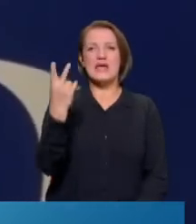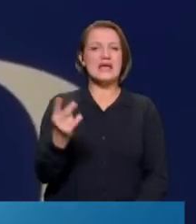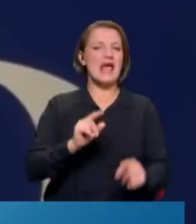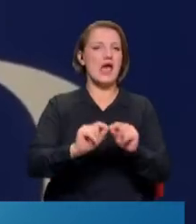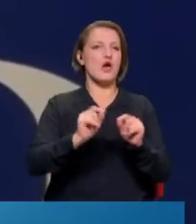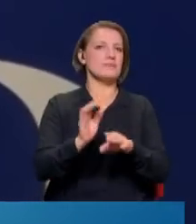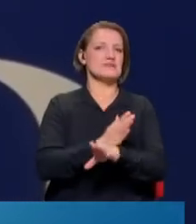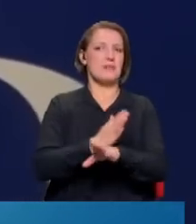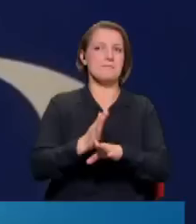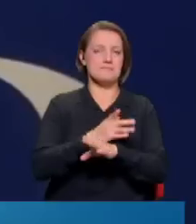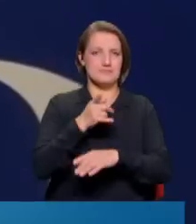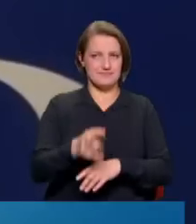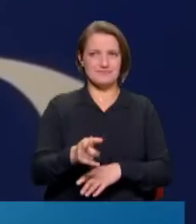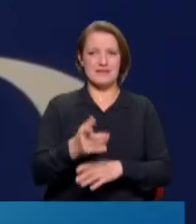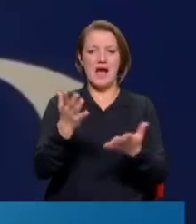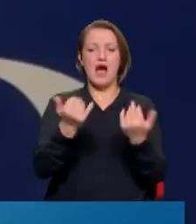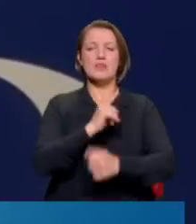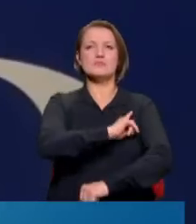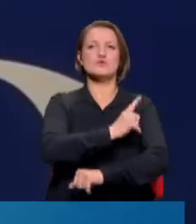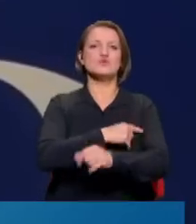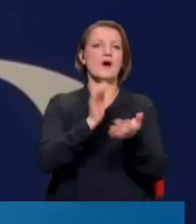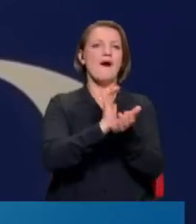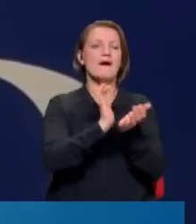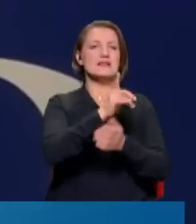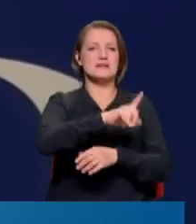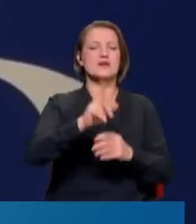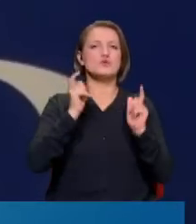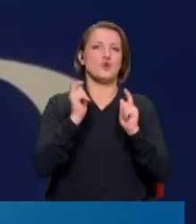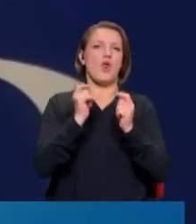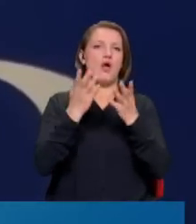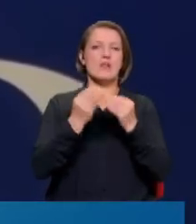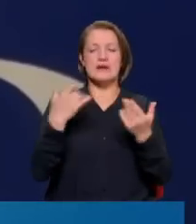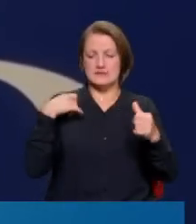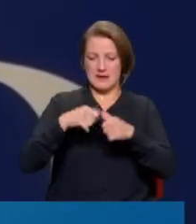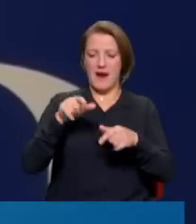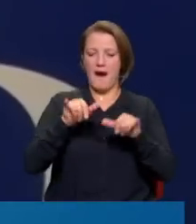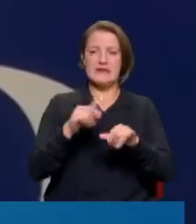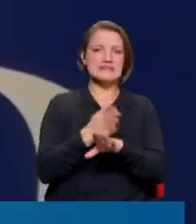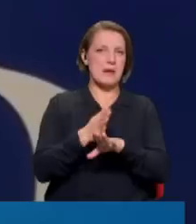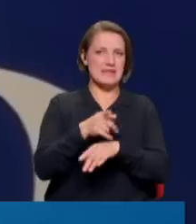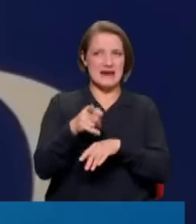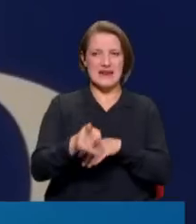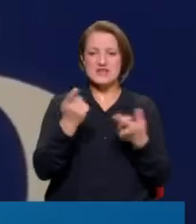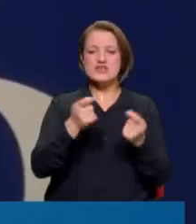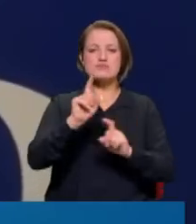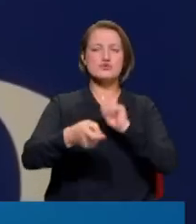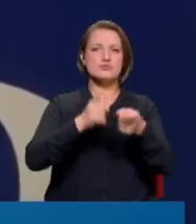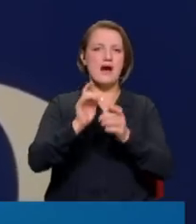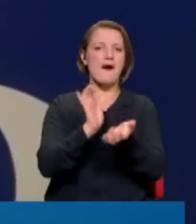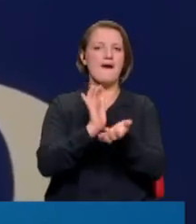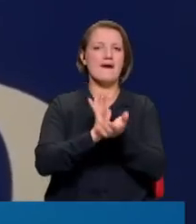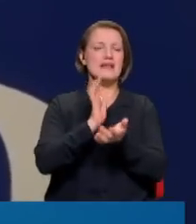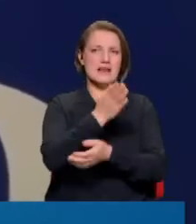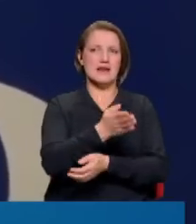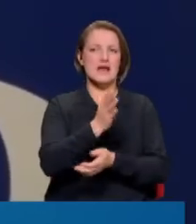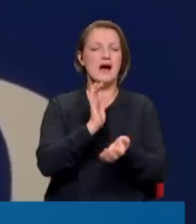nedenler Çünkü Eee alım güçleri aileleri oldukça zorlaştı yine aynı nedenlerle iş bulma ailelerden